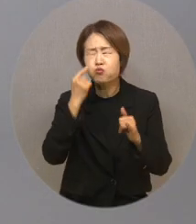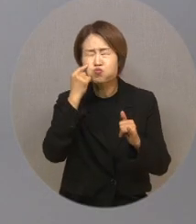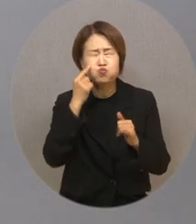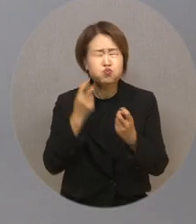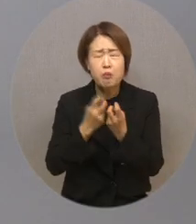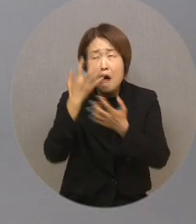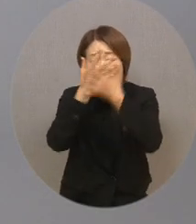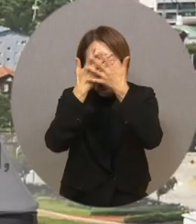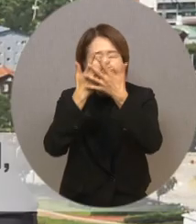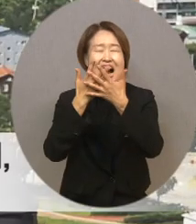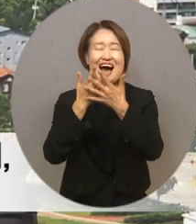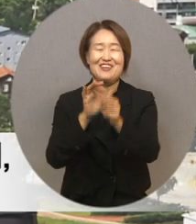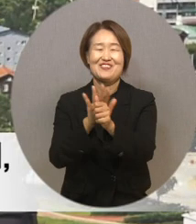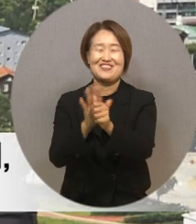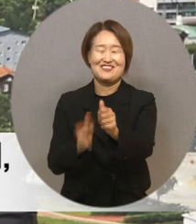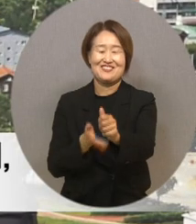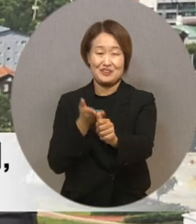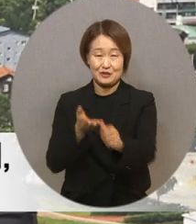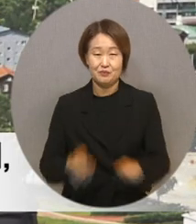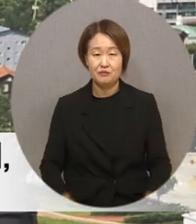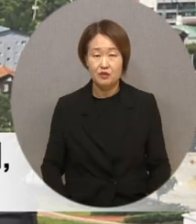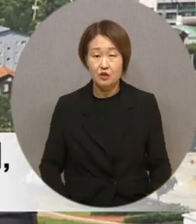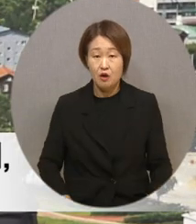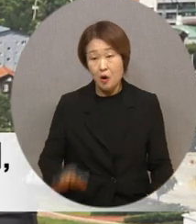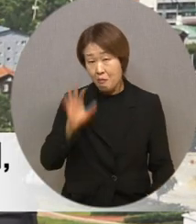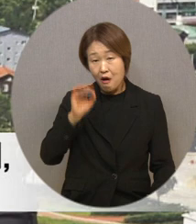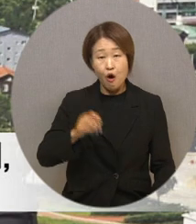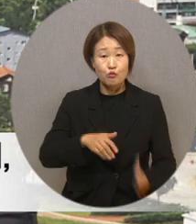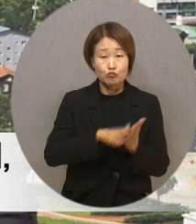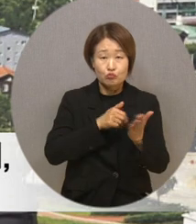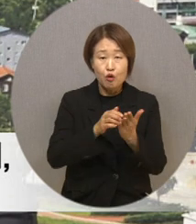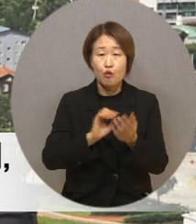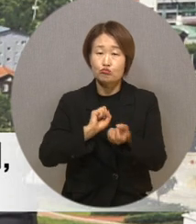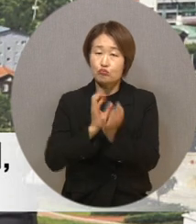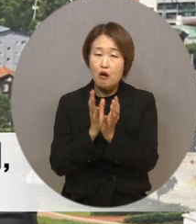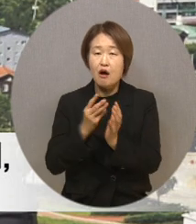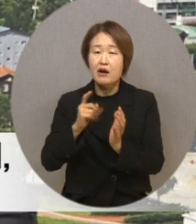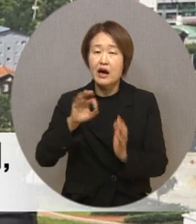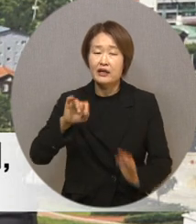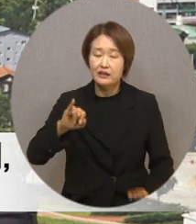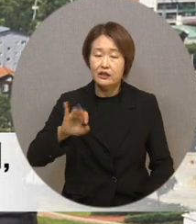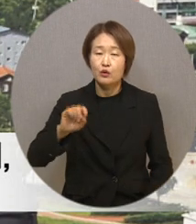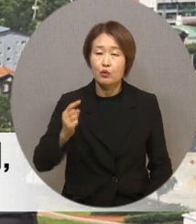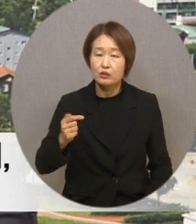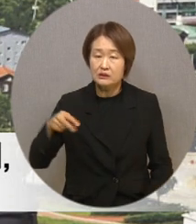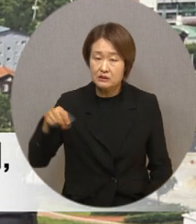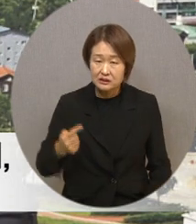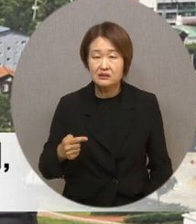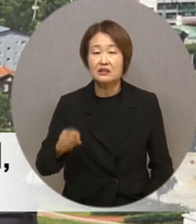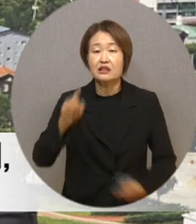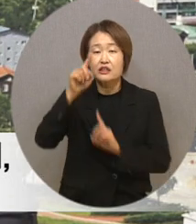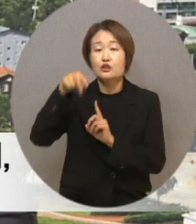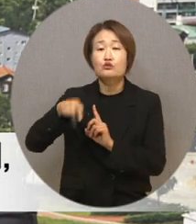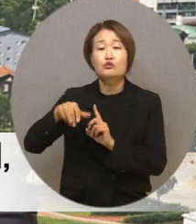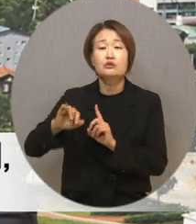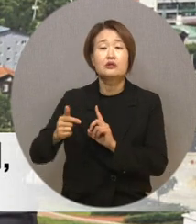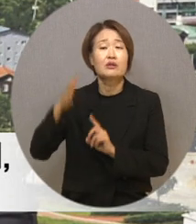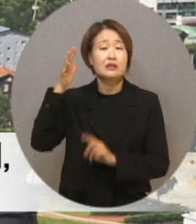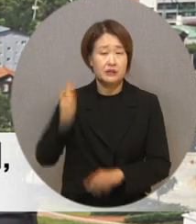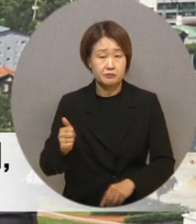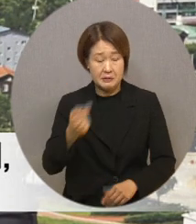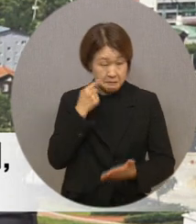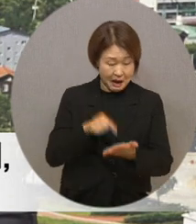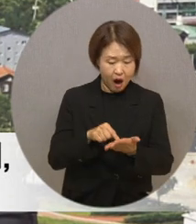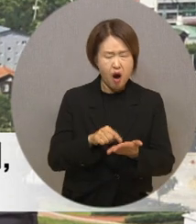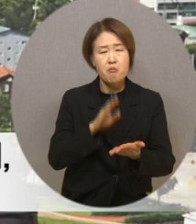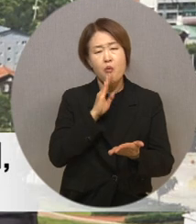사업을 진행했습니다. 이번 사례 같이 동천 무관하우스의 그 이수진 우리 회장님께서 이렇게